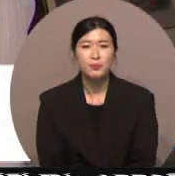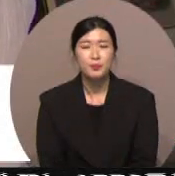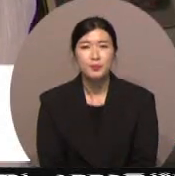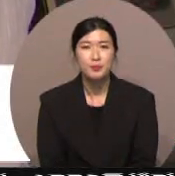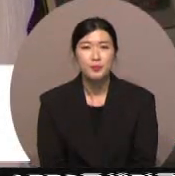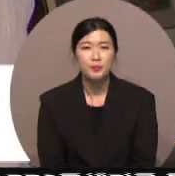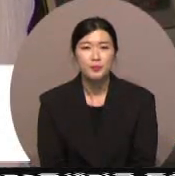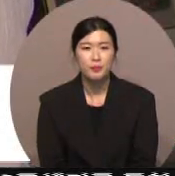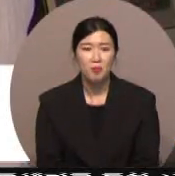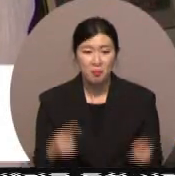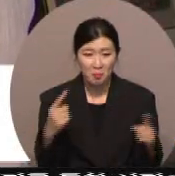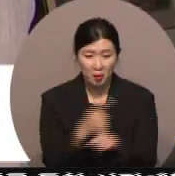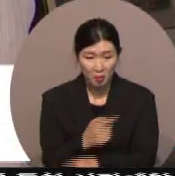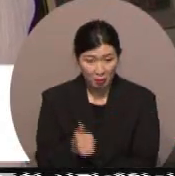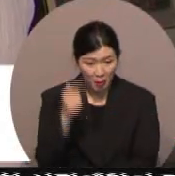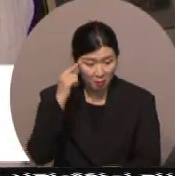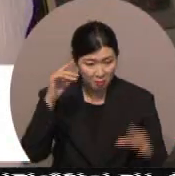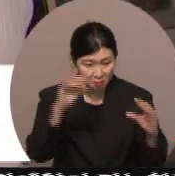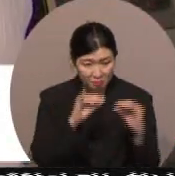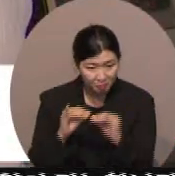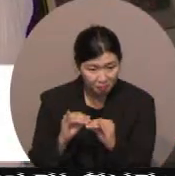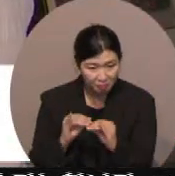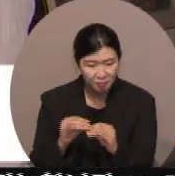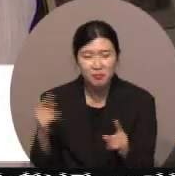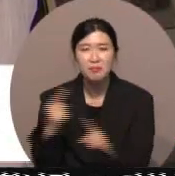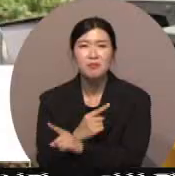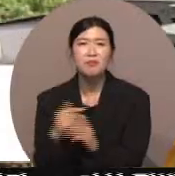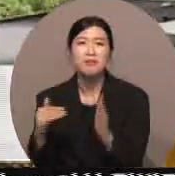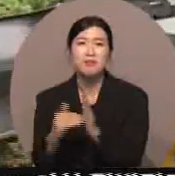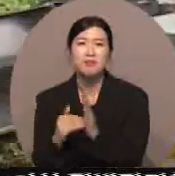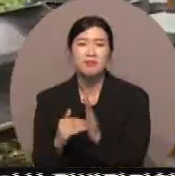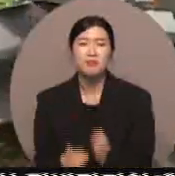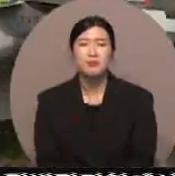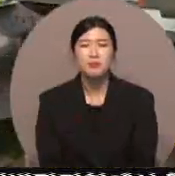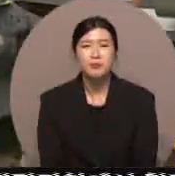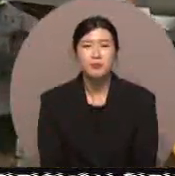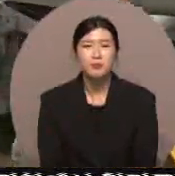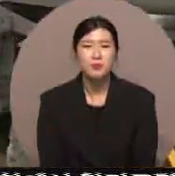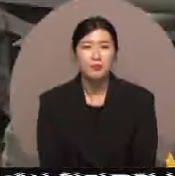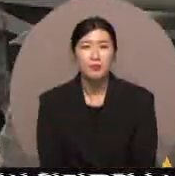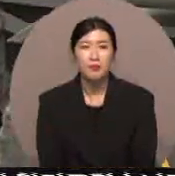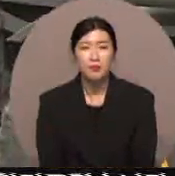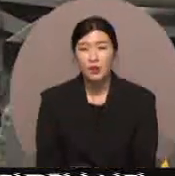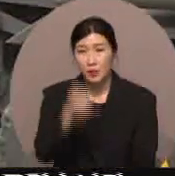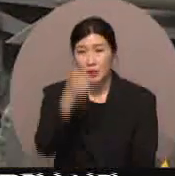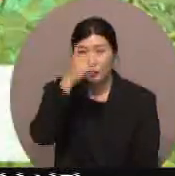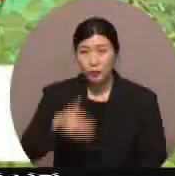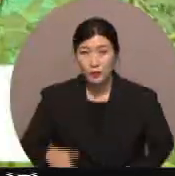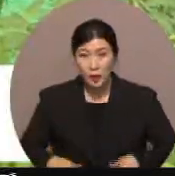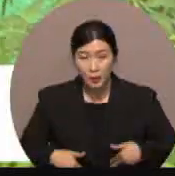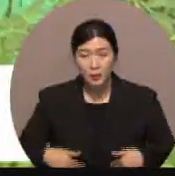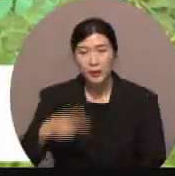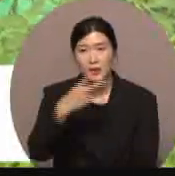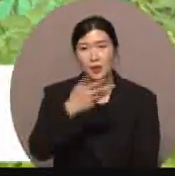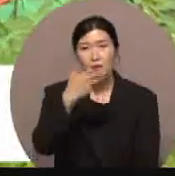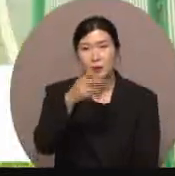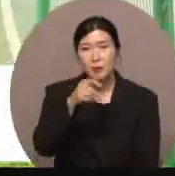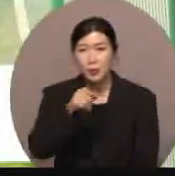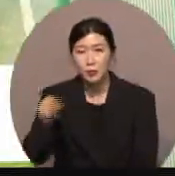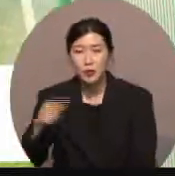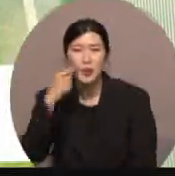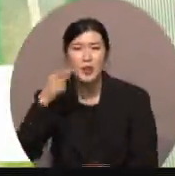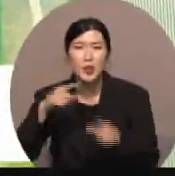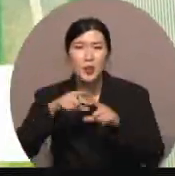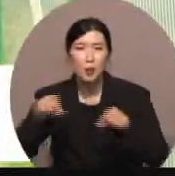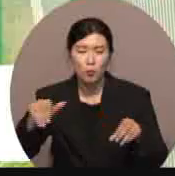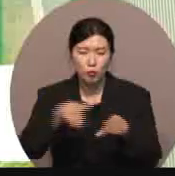변경을 하는 것이 옳지 않겠나 그렇게 의견을 모았습니다. 충남에서는 지난 2018년부터 친일 잔재